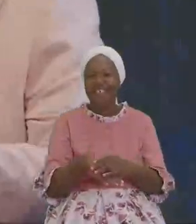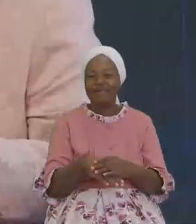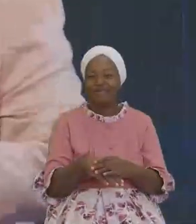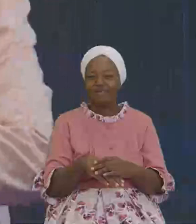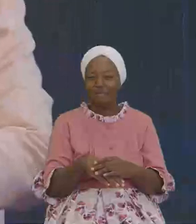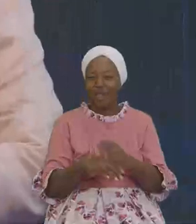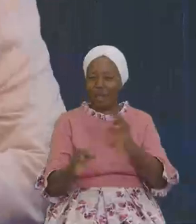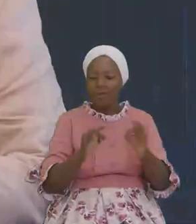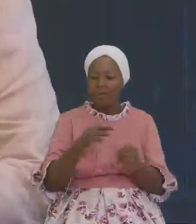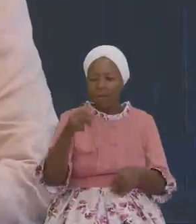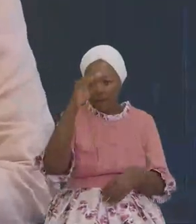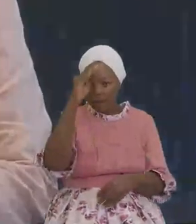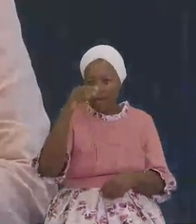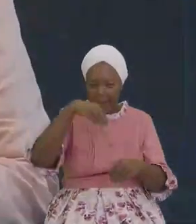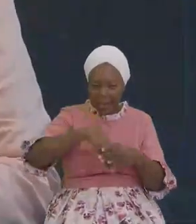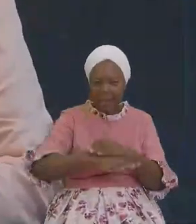Toi tu vas entrer.